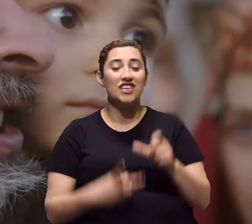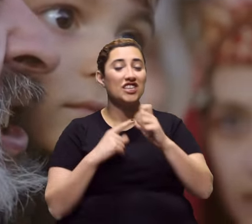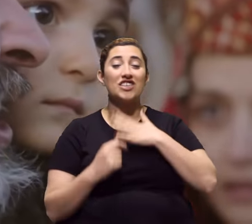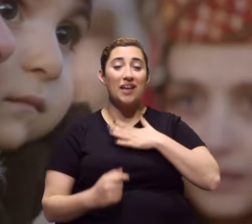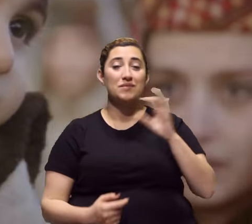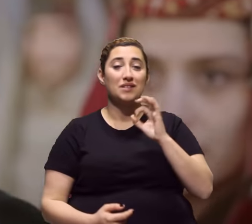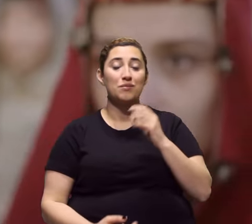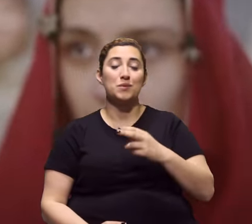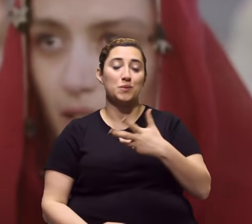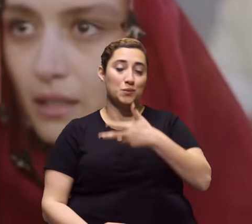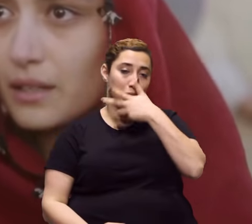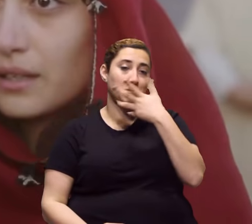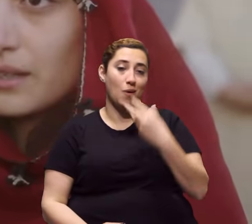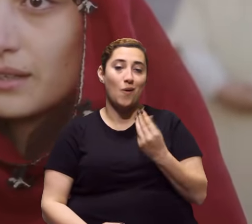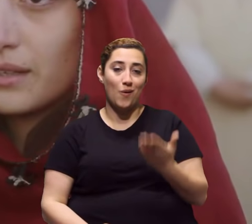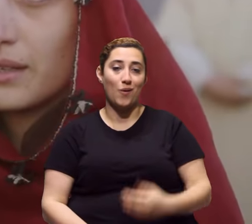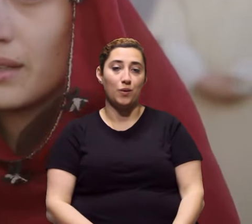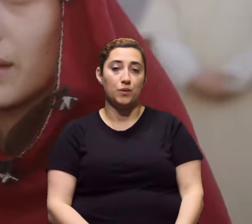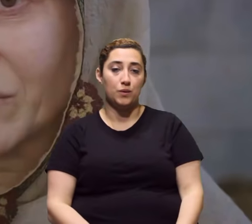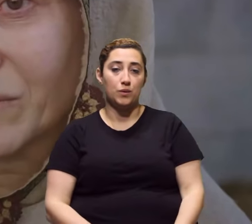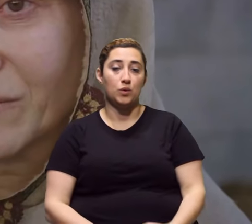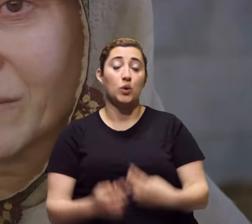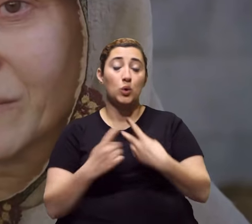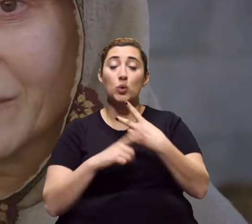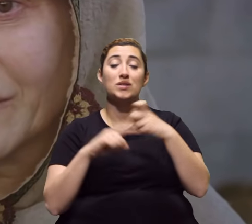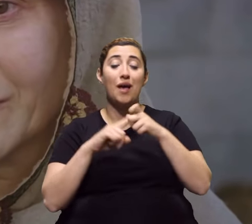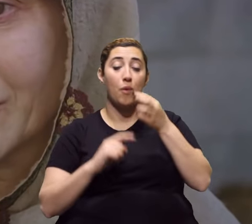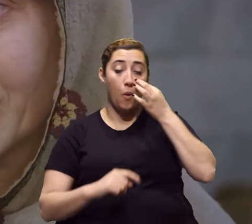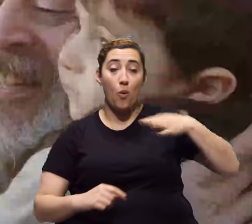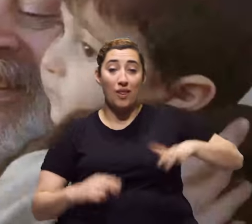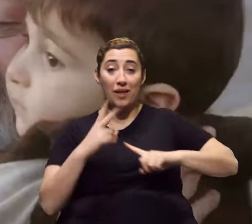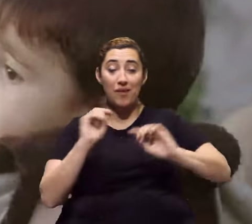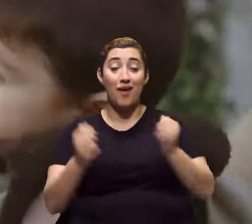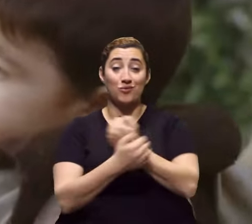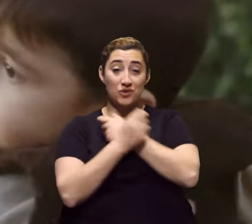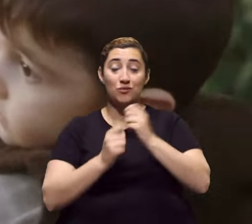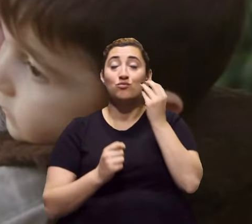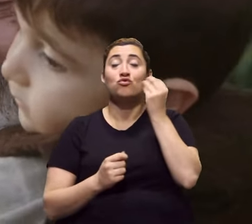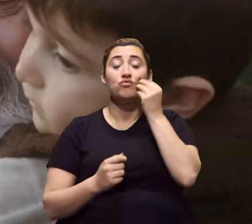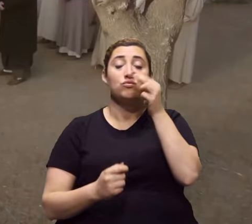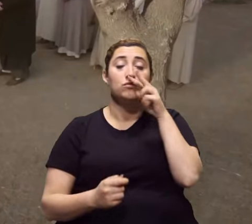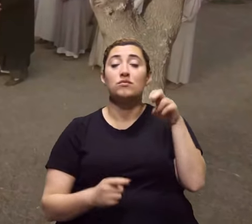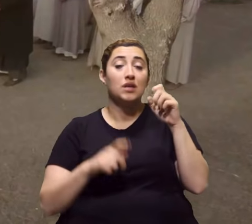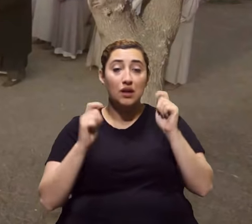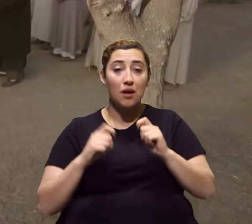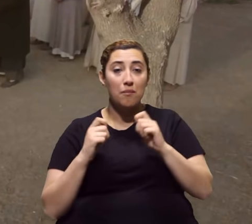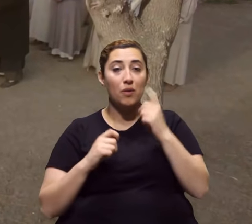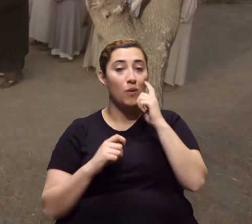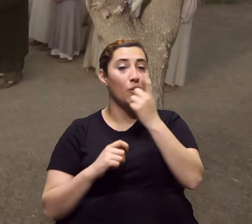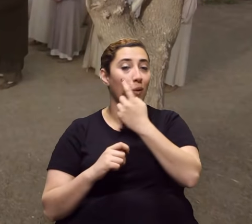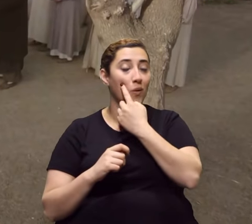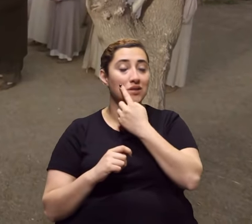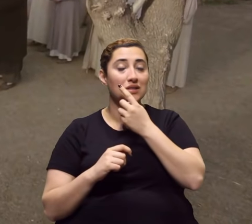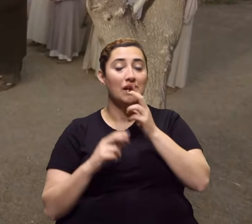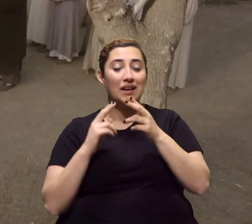Şeyhimiz dahi hüzünlendi. Yunus Emre'nin oğlu İbrahim'i kucağına alıp öpüp koklayan da gözlerinden